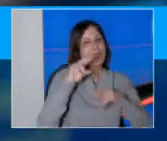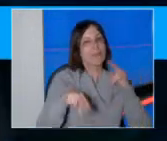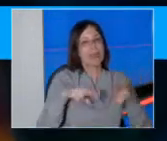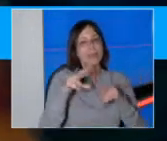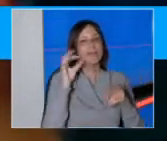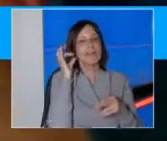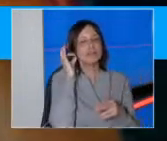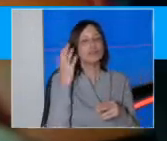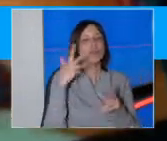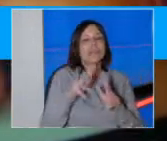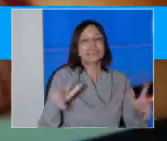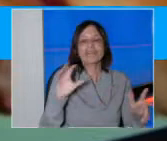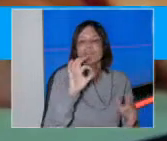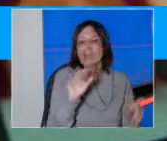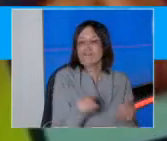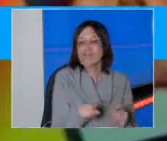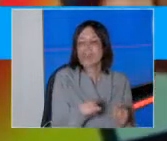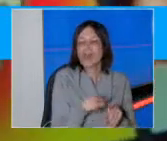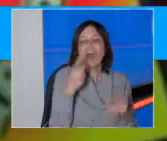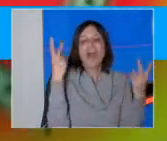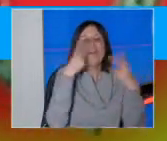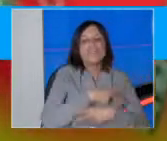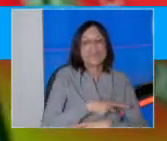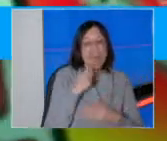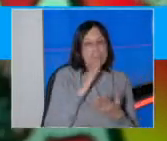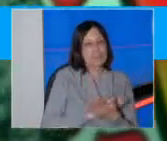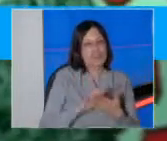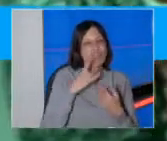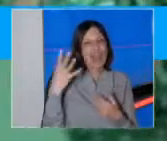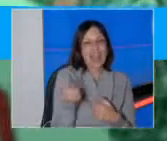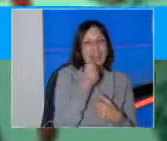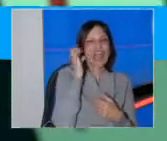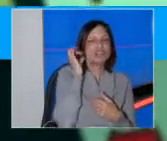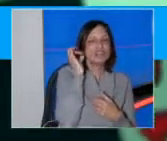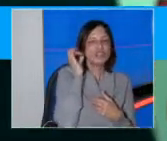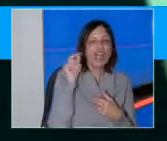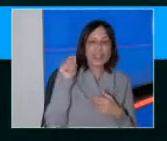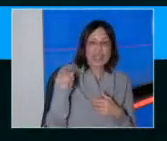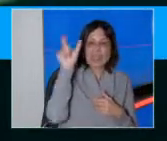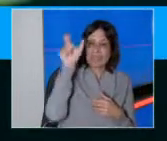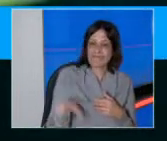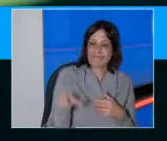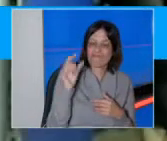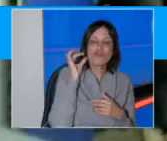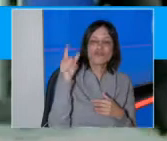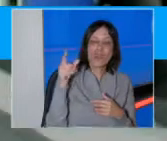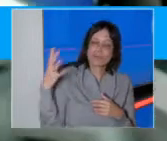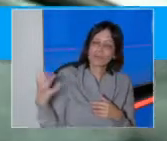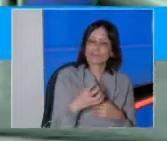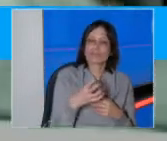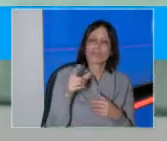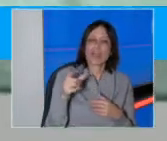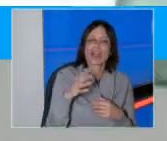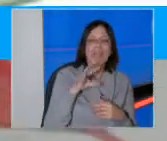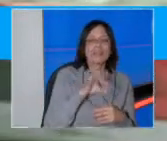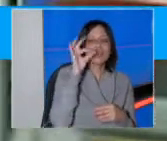בנשים שהיו במצב שלה, אז פשוט ההבנה הפשוטה, שלקחת את האישה, אישה כזאת, אישה כמותה, למצוא את הכוחות אצל